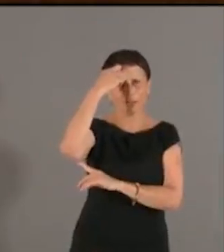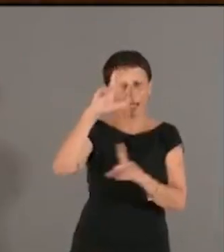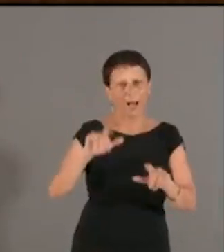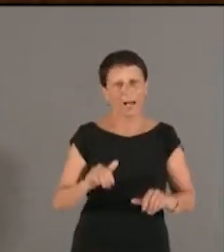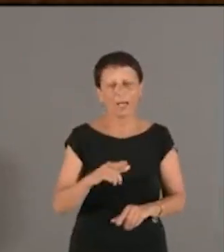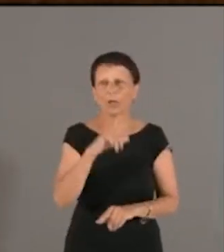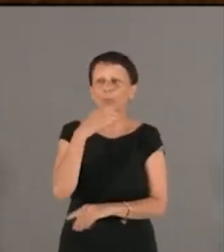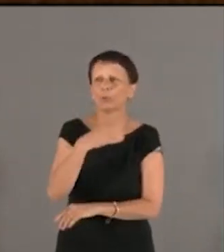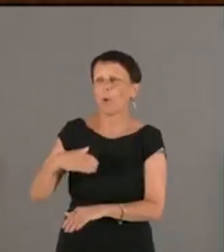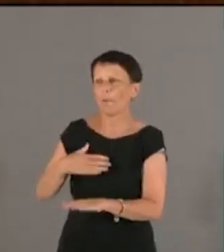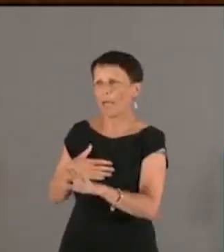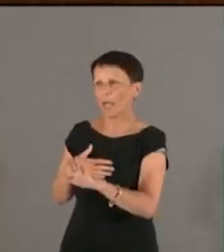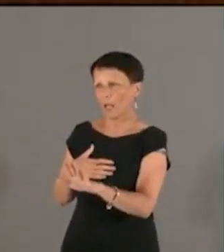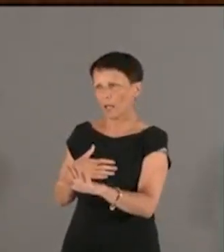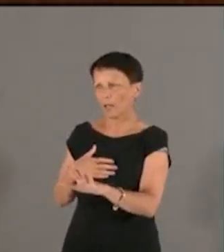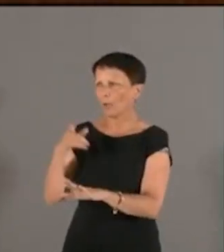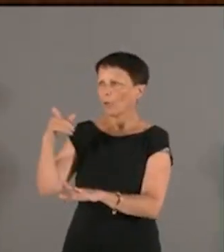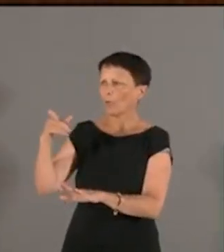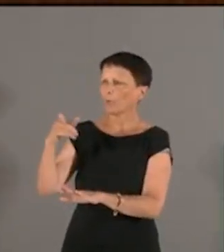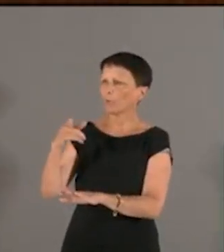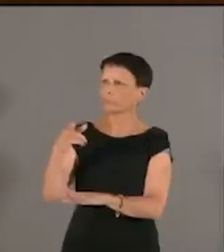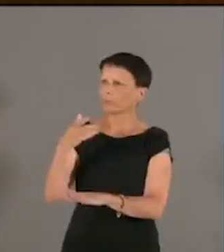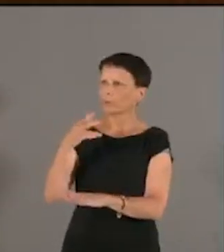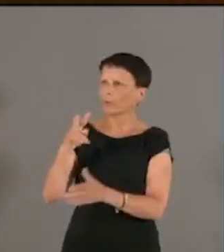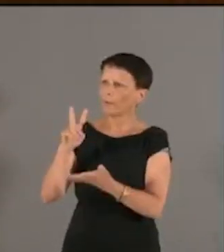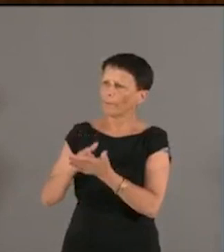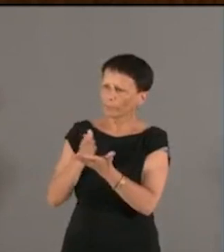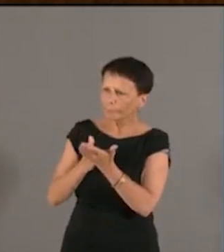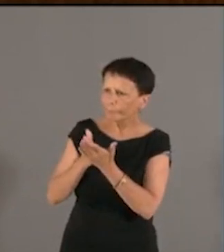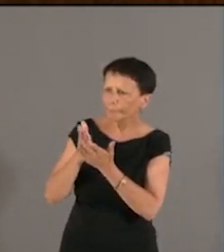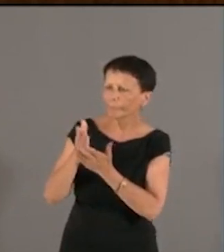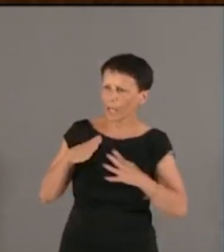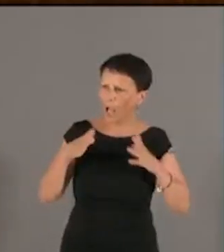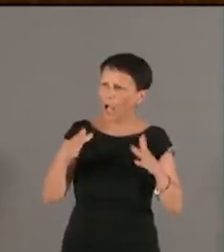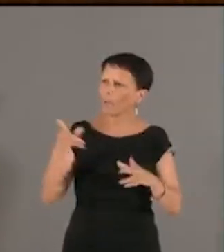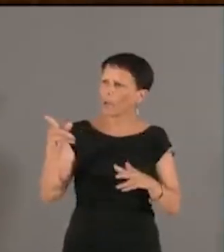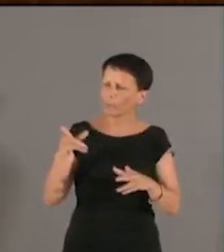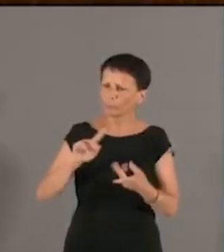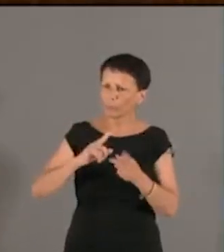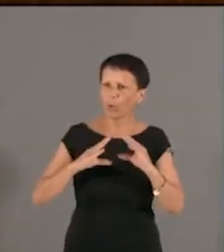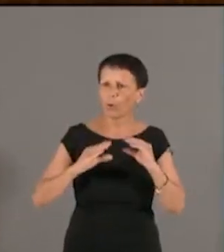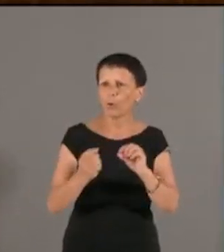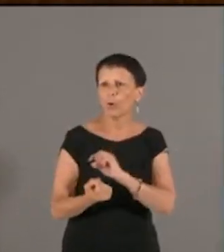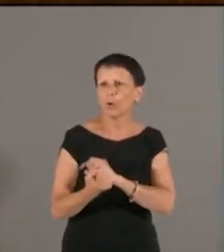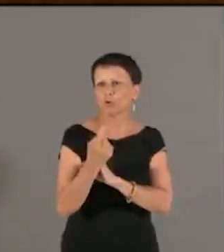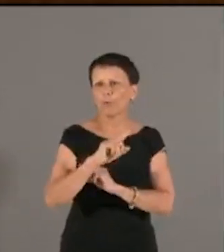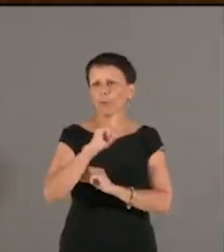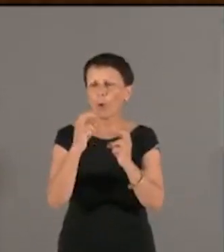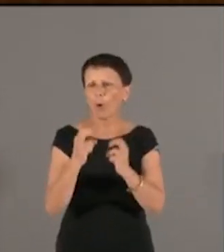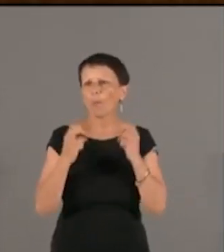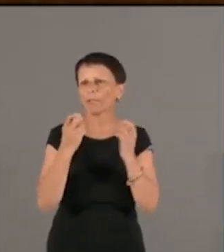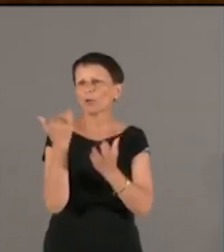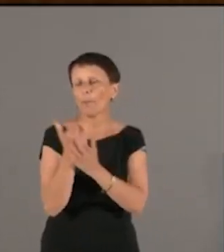Monsieur le maire, vous êtes un homme de parole. Vous tenez vos engagements. À part la non-augmentation des impôts